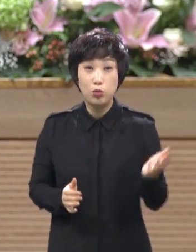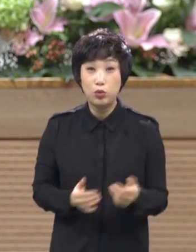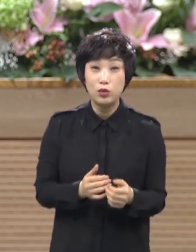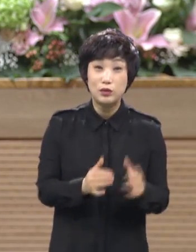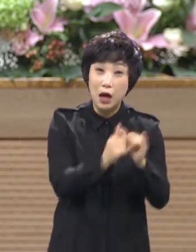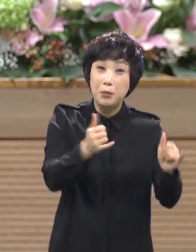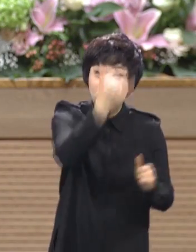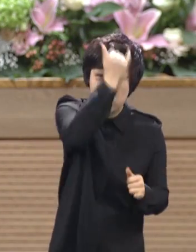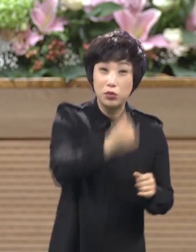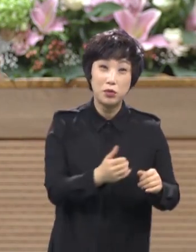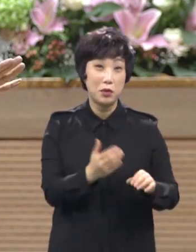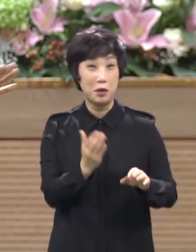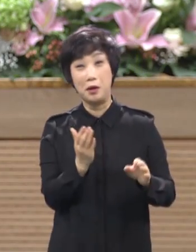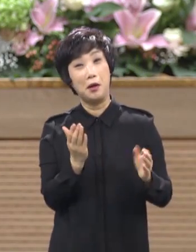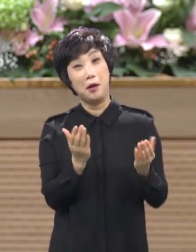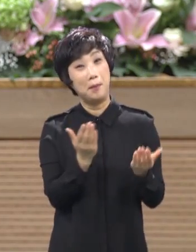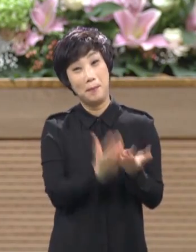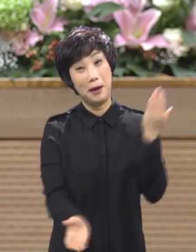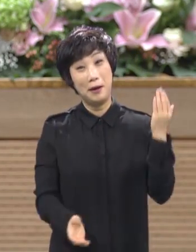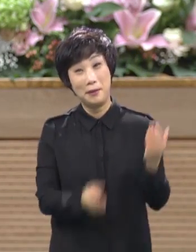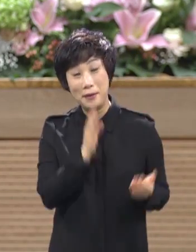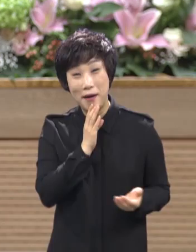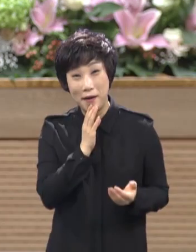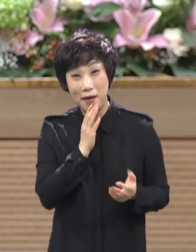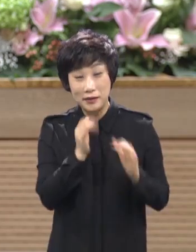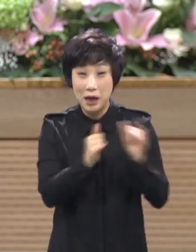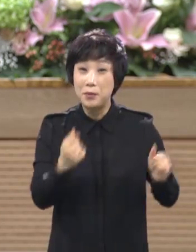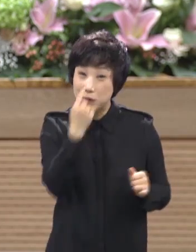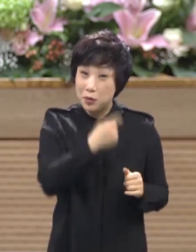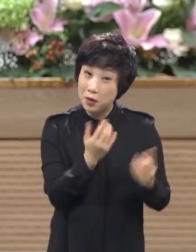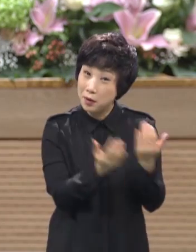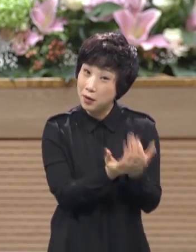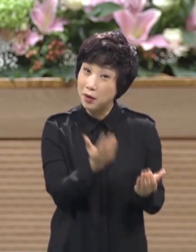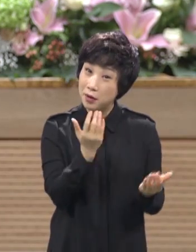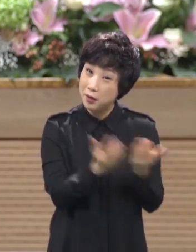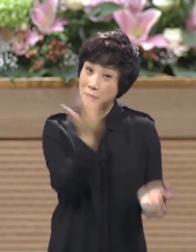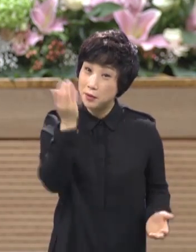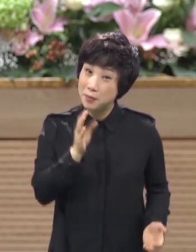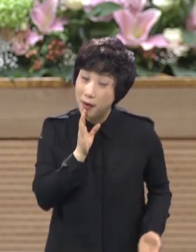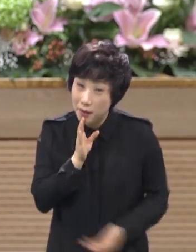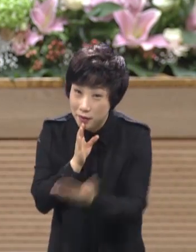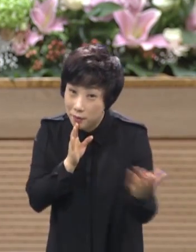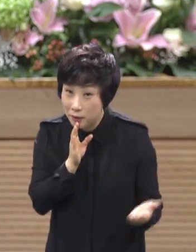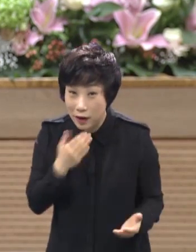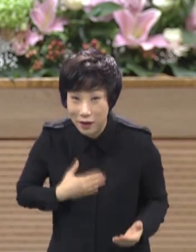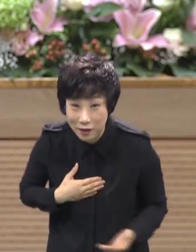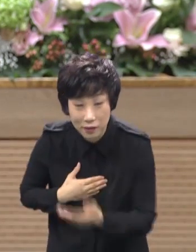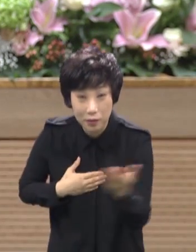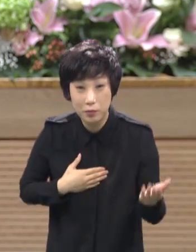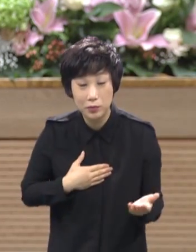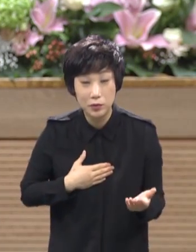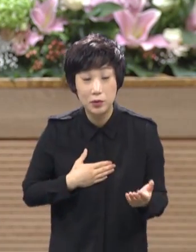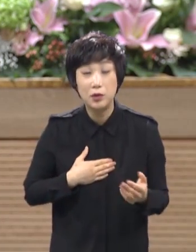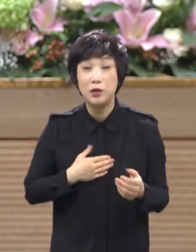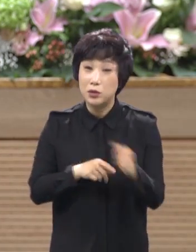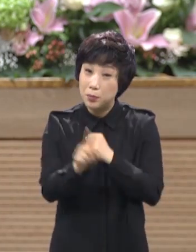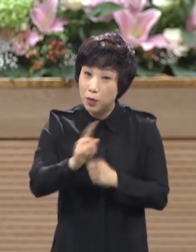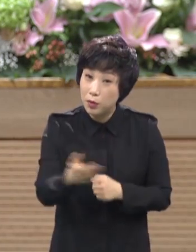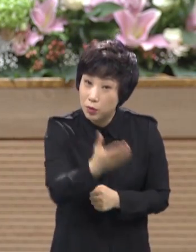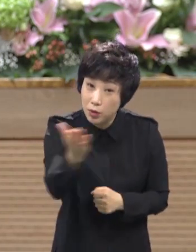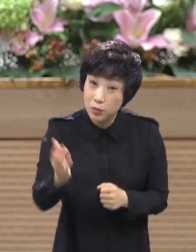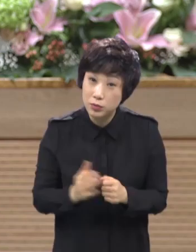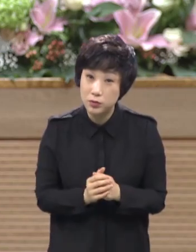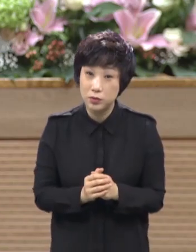맞잖아. 이치와 안 맞잖아. 무슨 말인지 이해가 됩니까? 이 말이 무슨